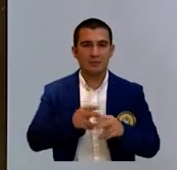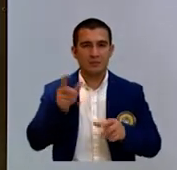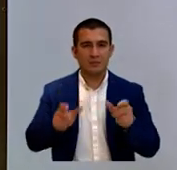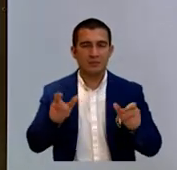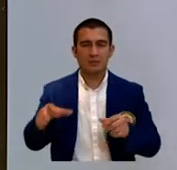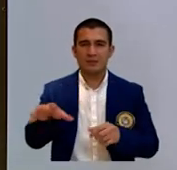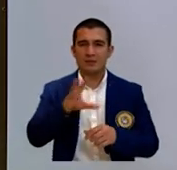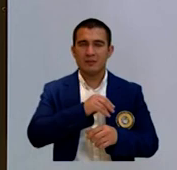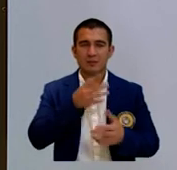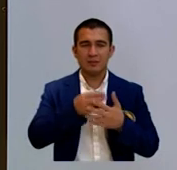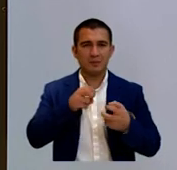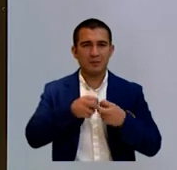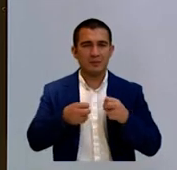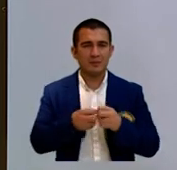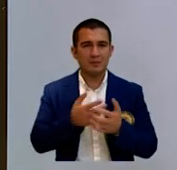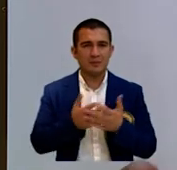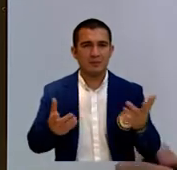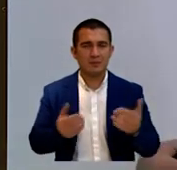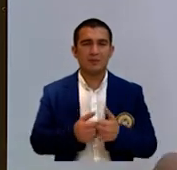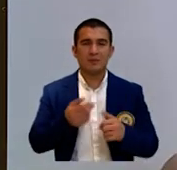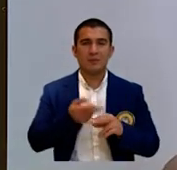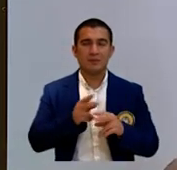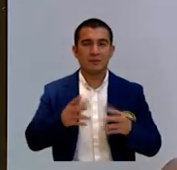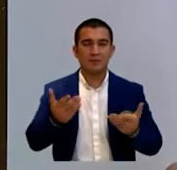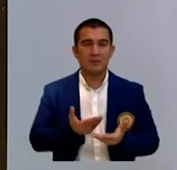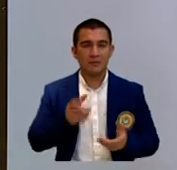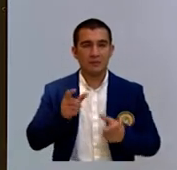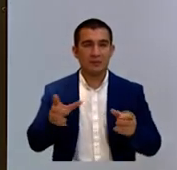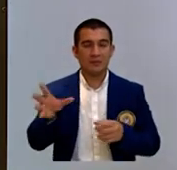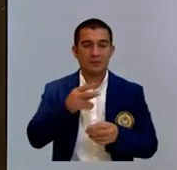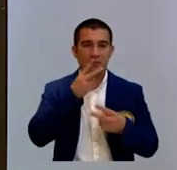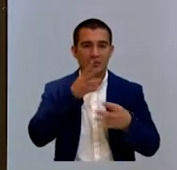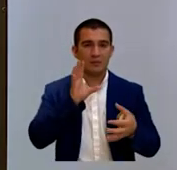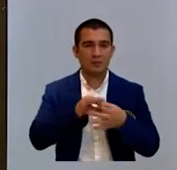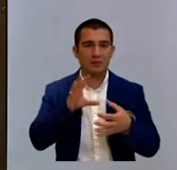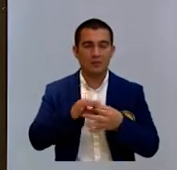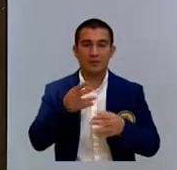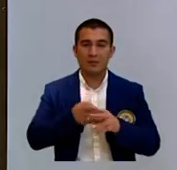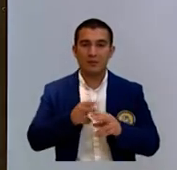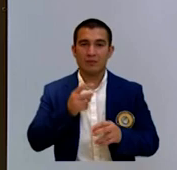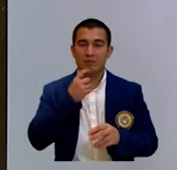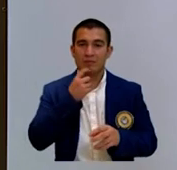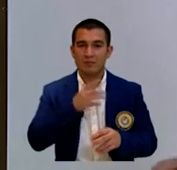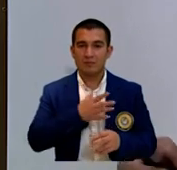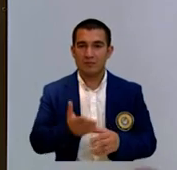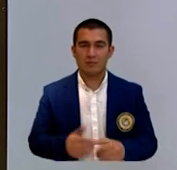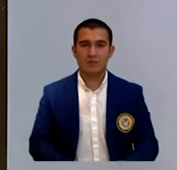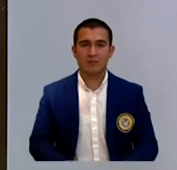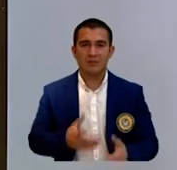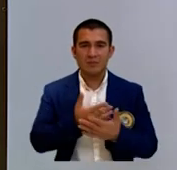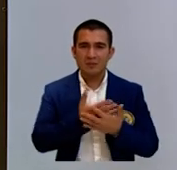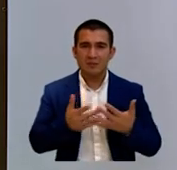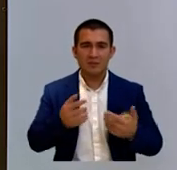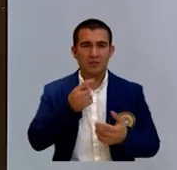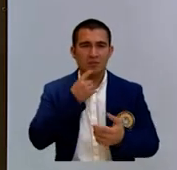orasidagi muammolar, xalqda uchrab turadigan, ya'ni xalqni qiynaydigan turli xil